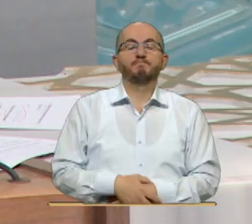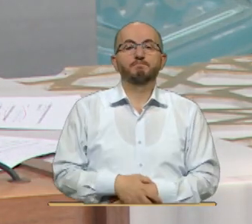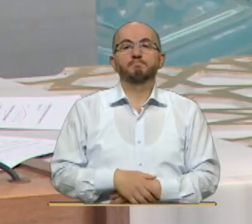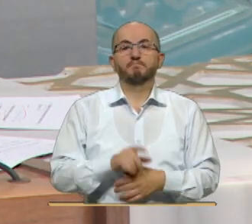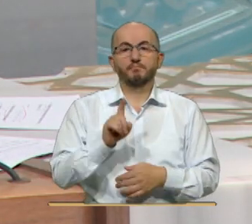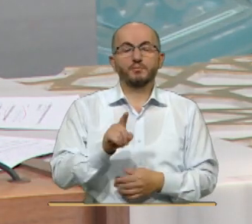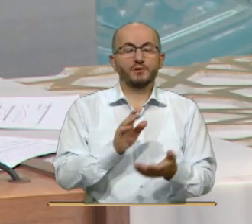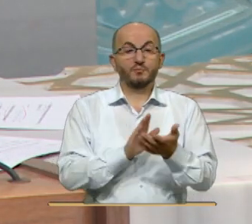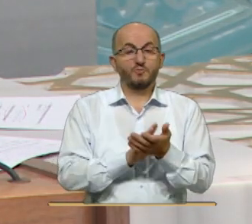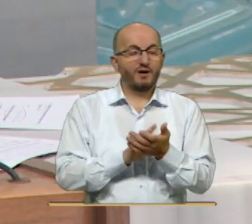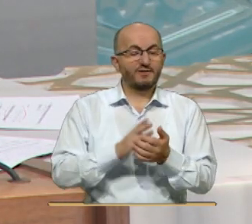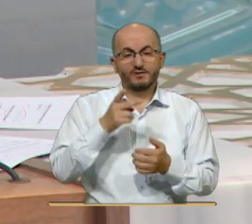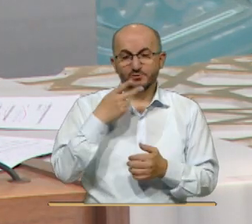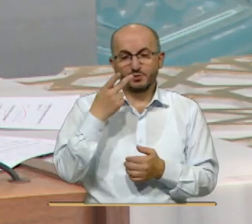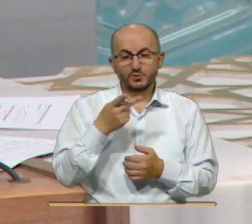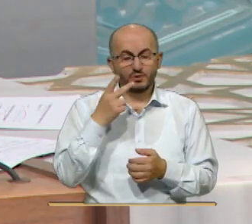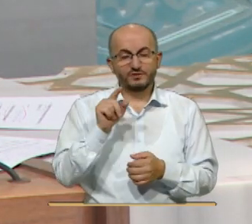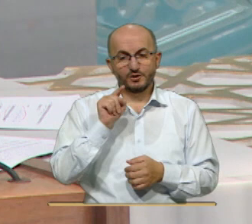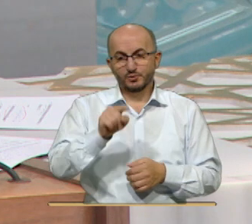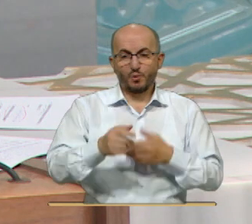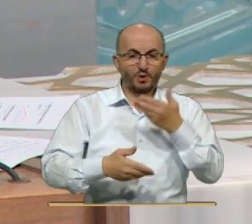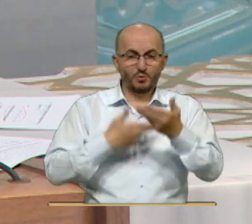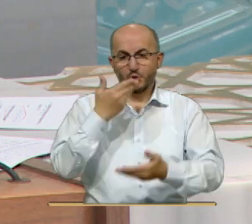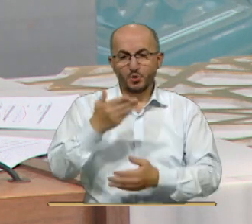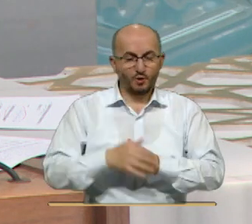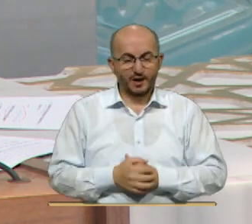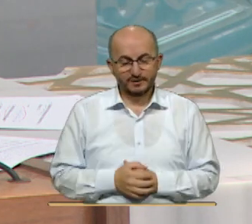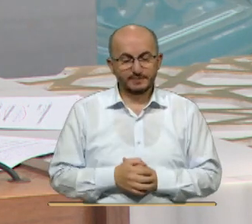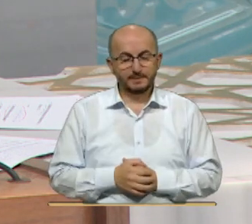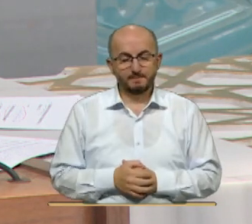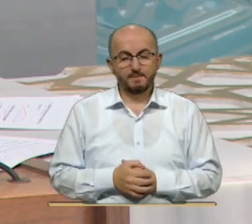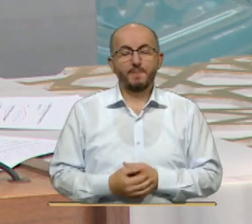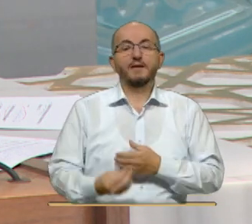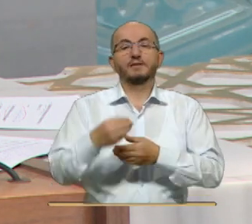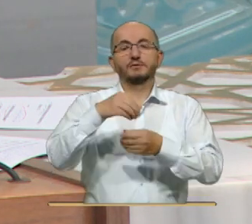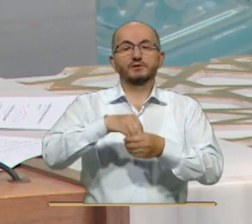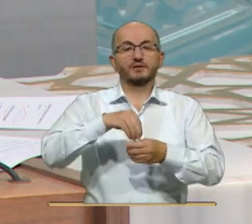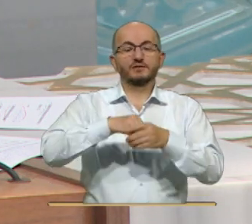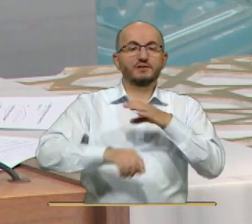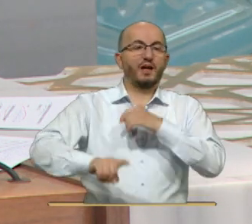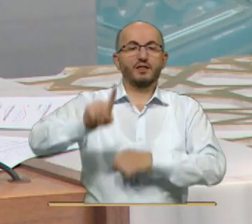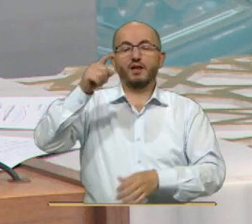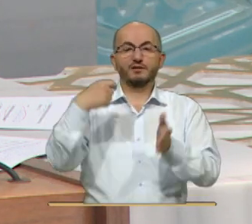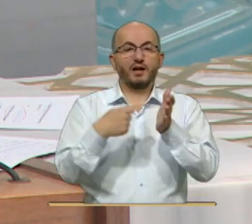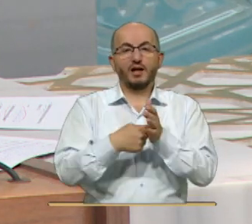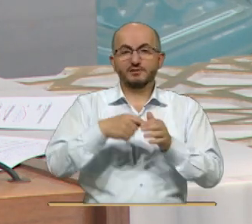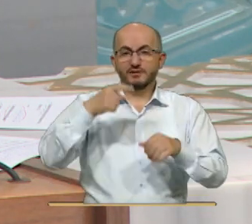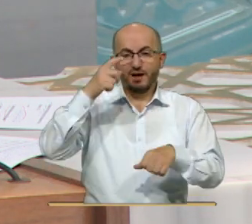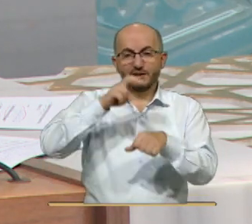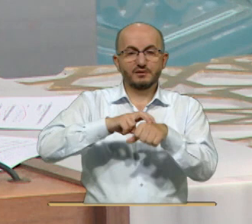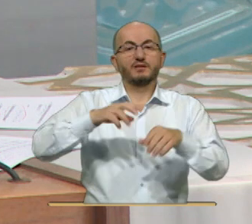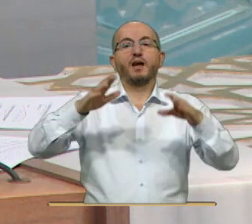bir mübarek sözlerinde şöyle buyuruyorlar. İçerisinde Allah'ın adı anılan